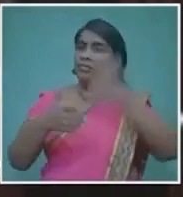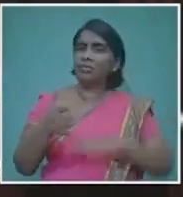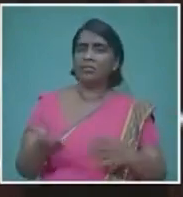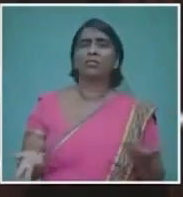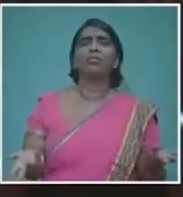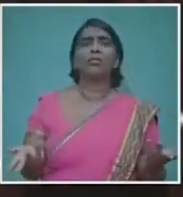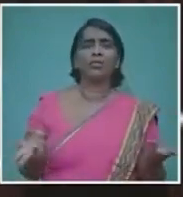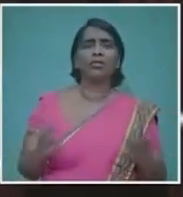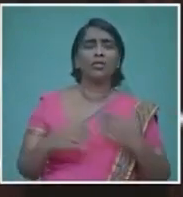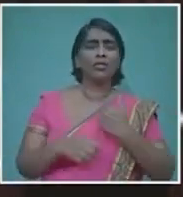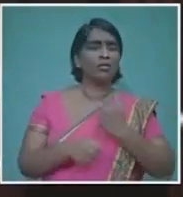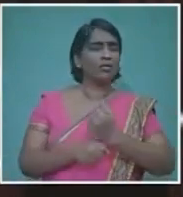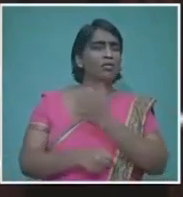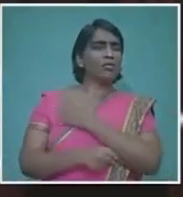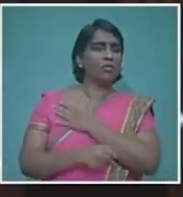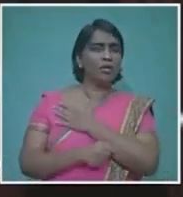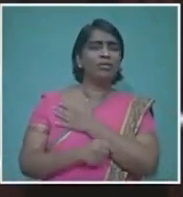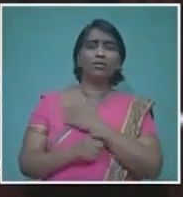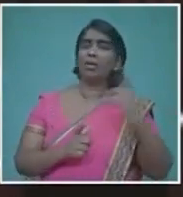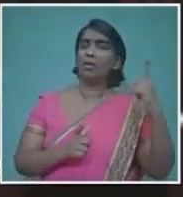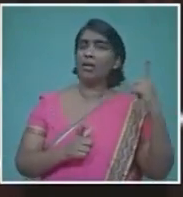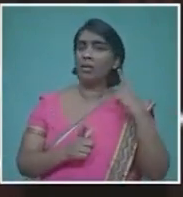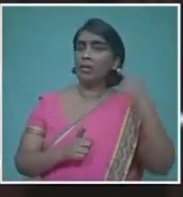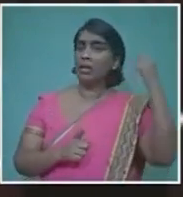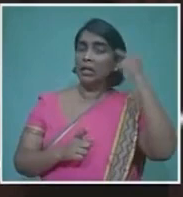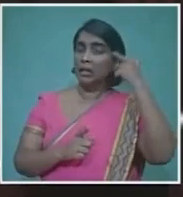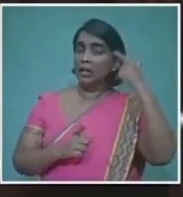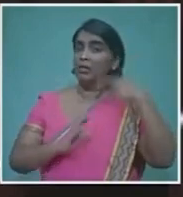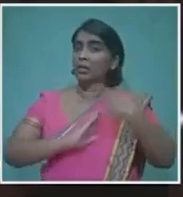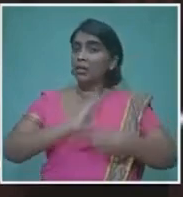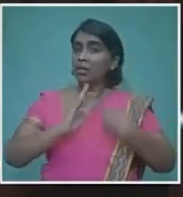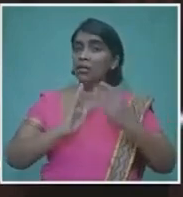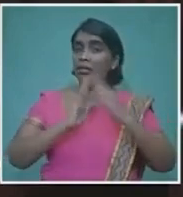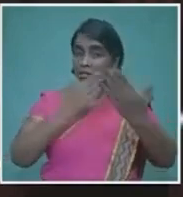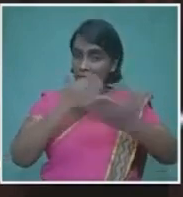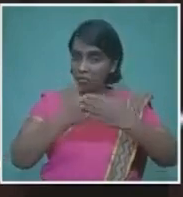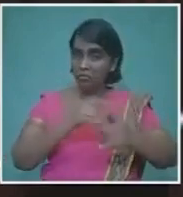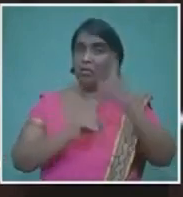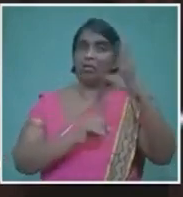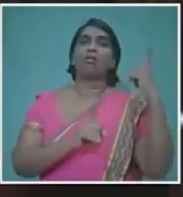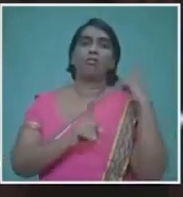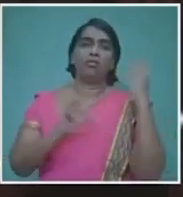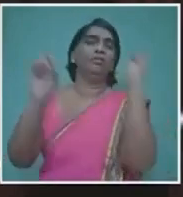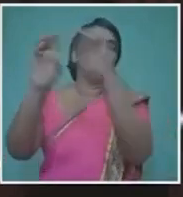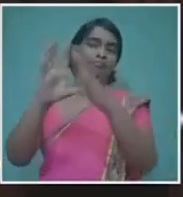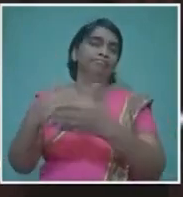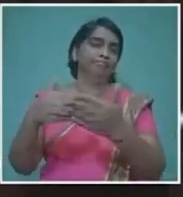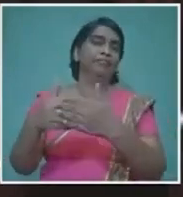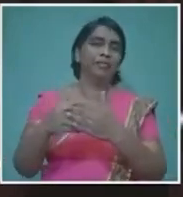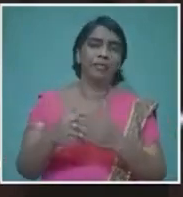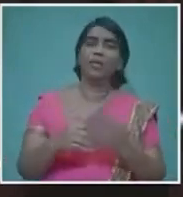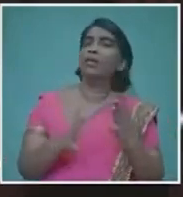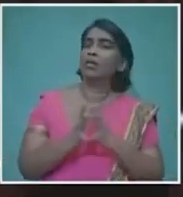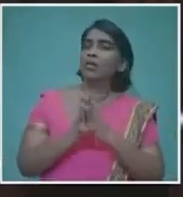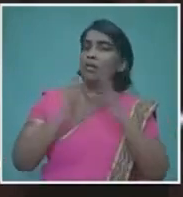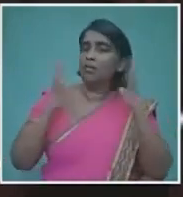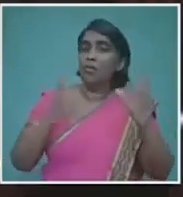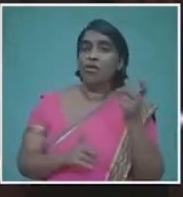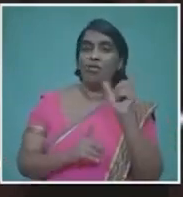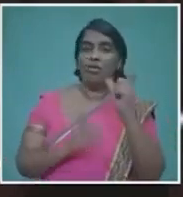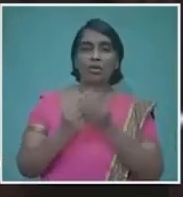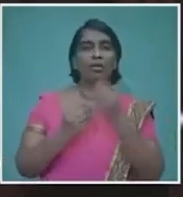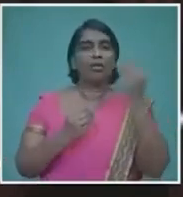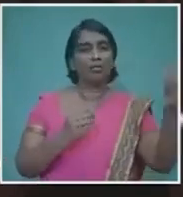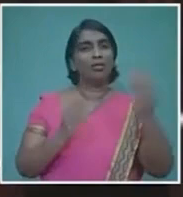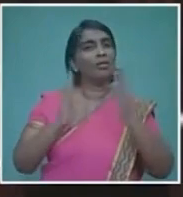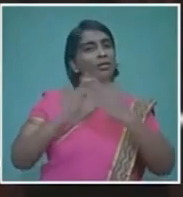මොකද ගෝඨාභය රාජපක්ෂගේ තිබ්බ හමුදා මේනියාව හරහා රටේ බිල්ඩින්ක් හදනවා වුණත් හමුදා ආදාර තමයි හදන්නේ. ඕක ලොකු කොන්ත්‍රාත්කාරයෙක්ට දීලා